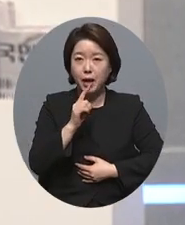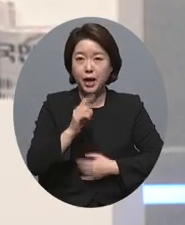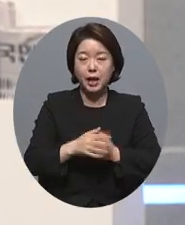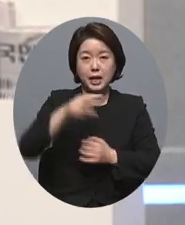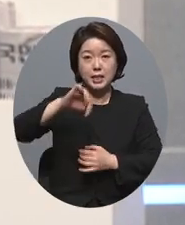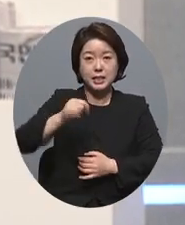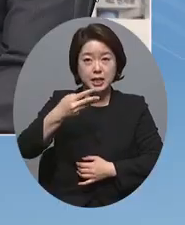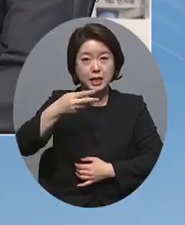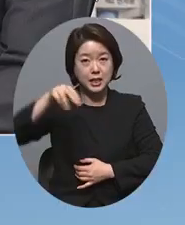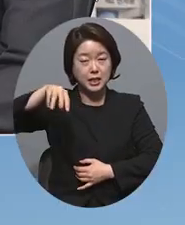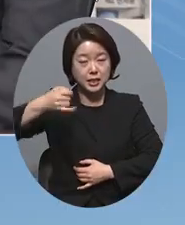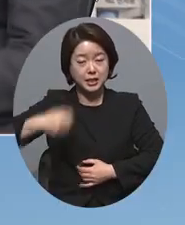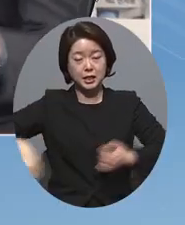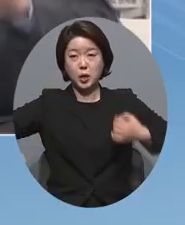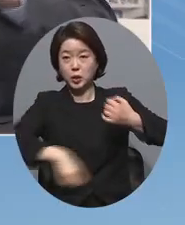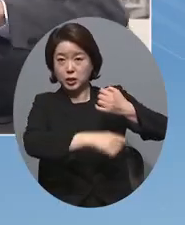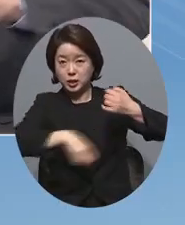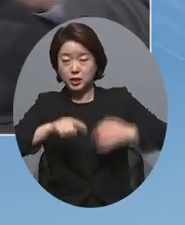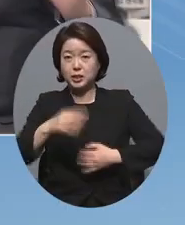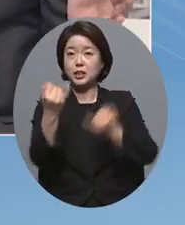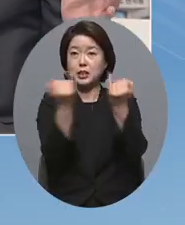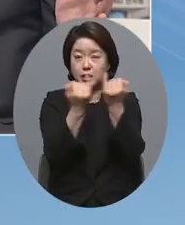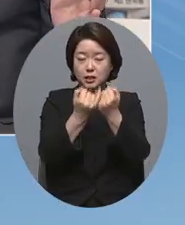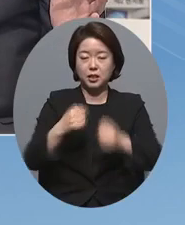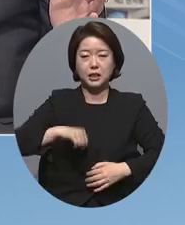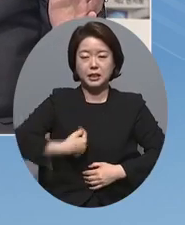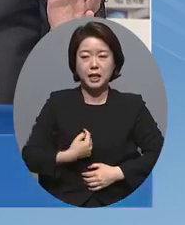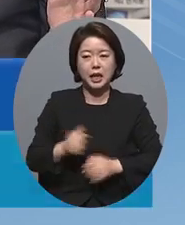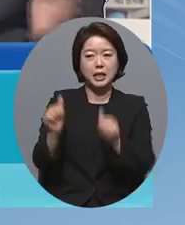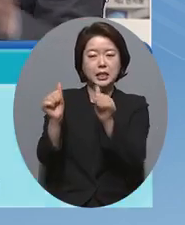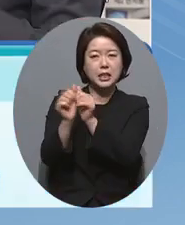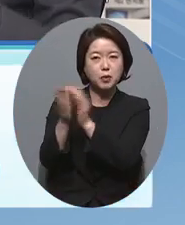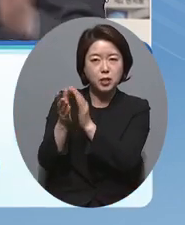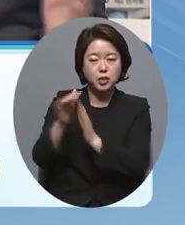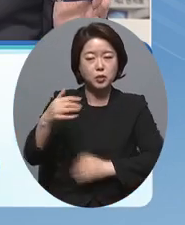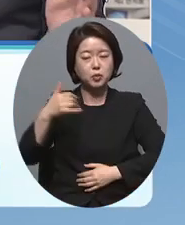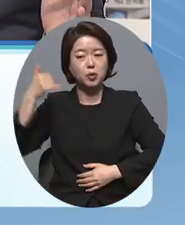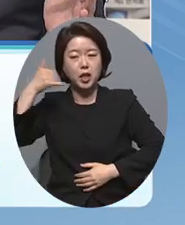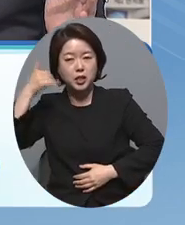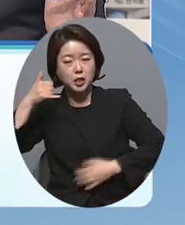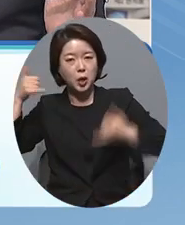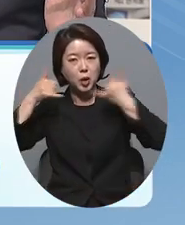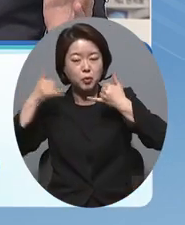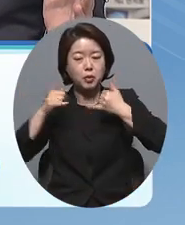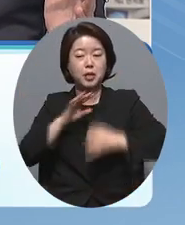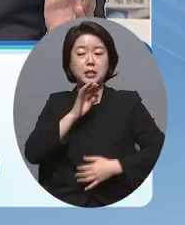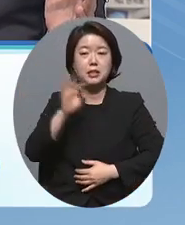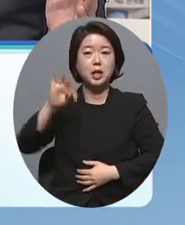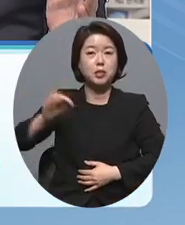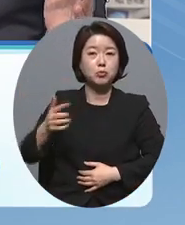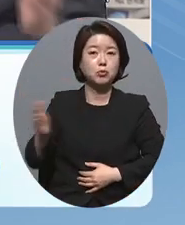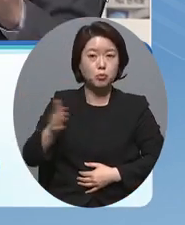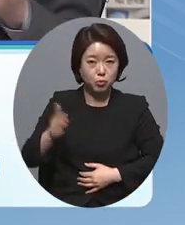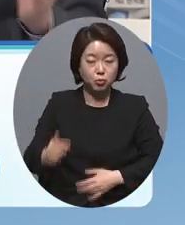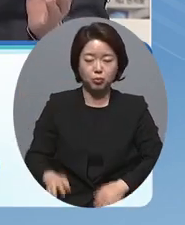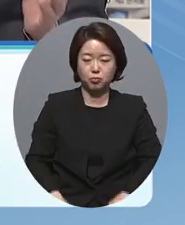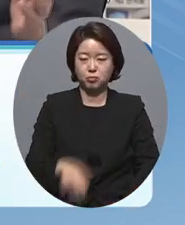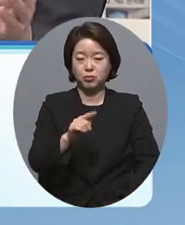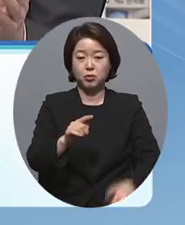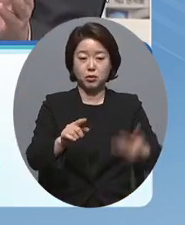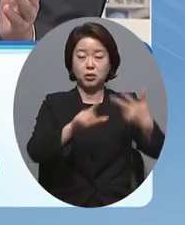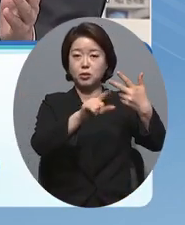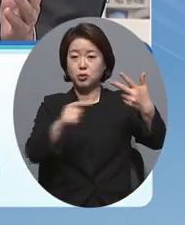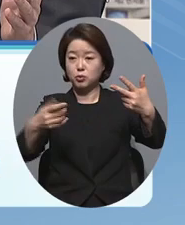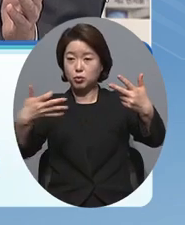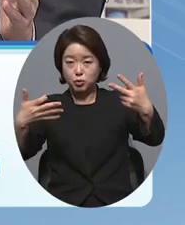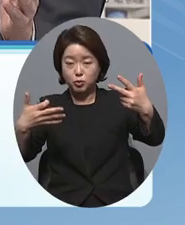첼리스트라고 하는 네. 그 여성이 자기의 남자친구와 전화 통화를 한 40분간 해요. 근데 이게 뭐냐면 7월 19일 날